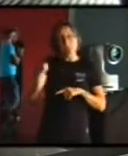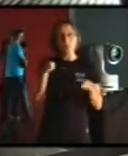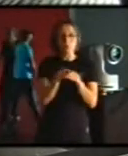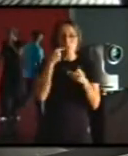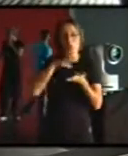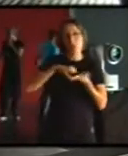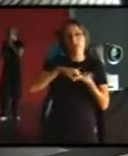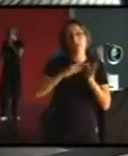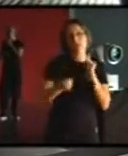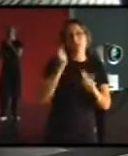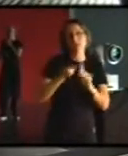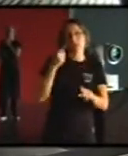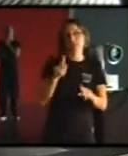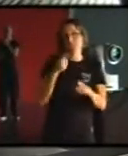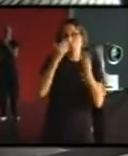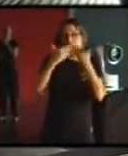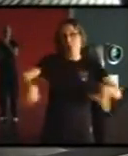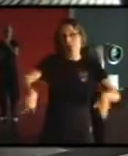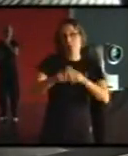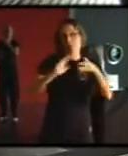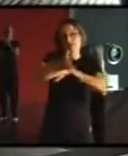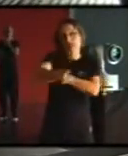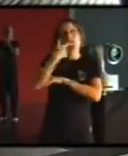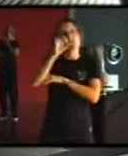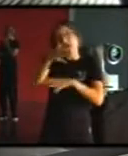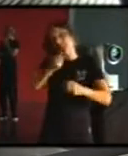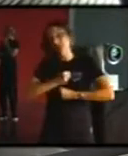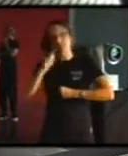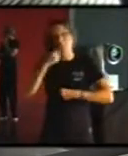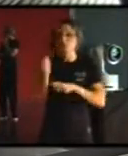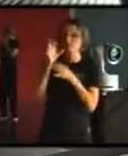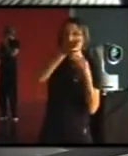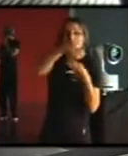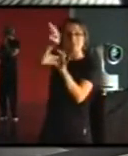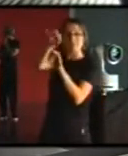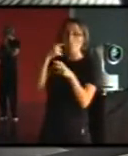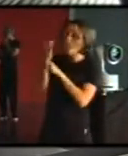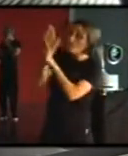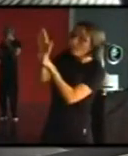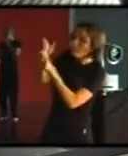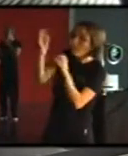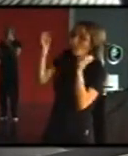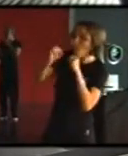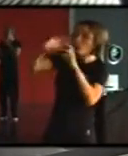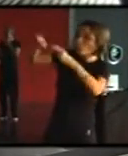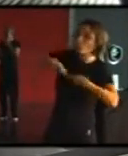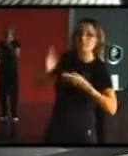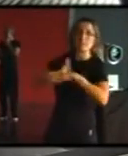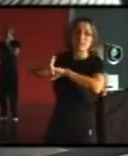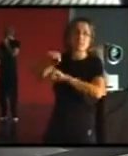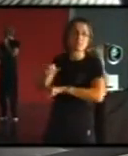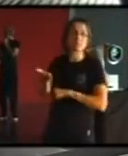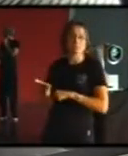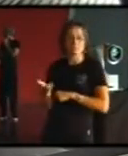laissez-passer, comme à la ligne de démarcation ici en France pendant l'occupation allemande. Donc un laissez-passer